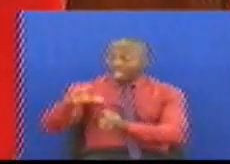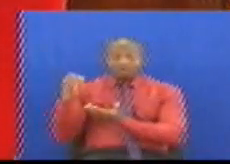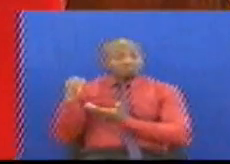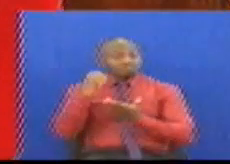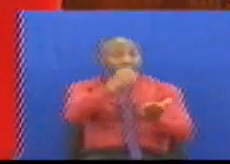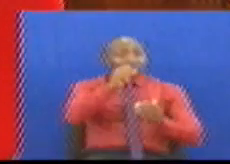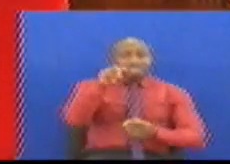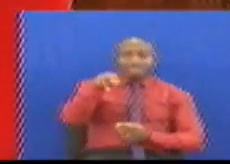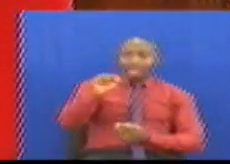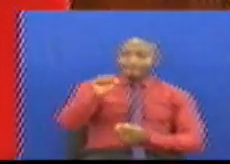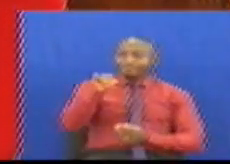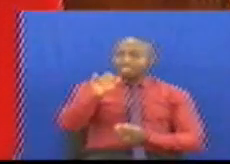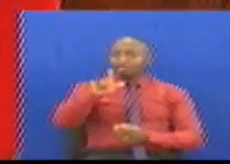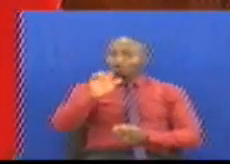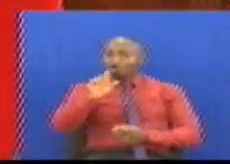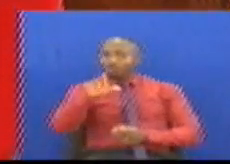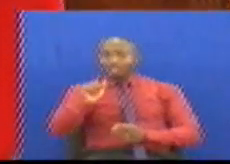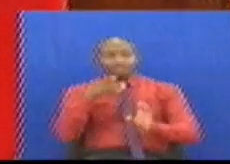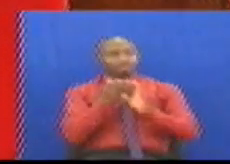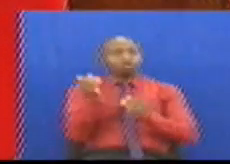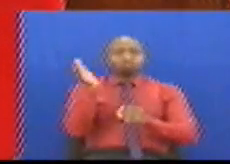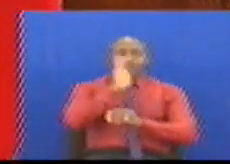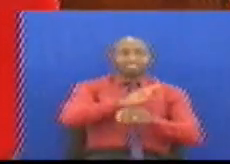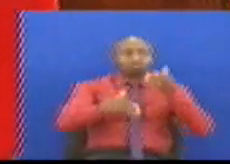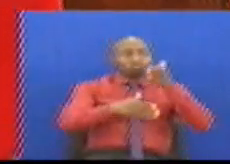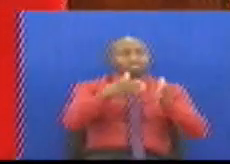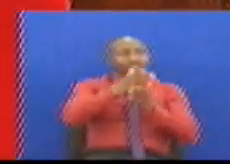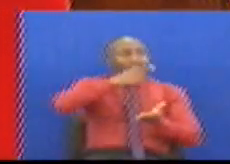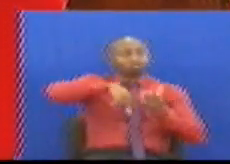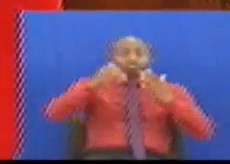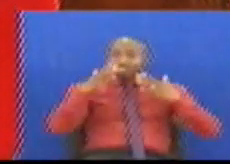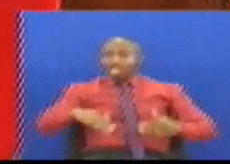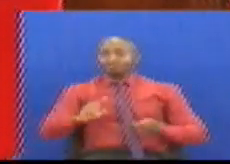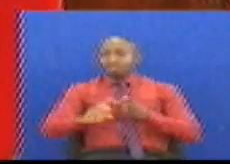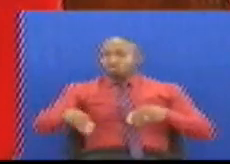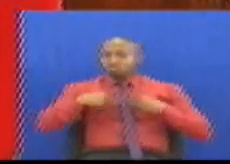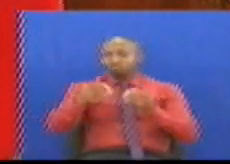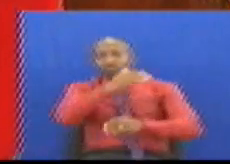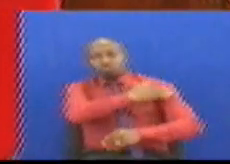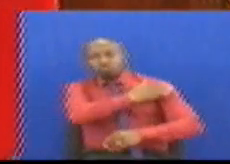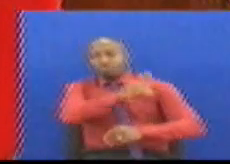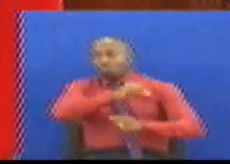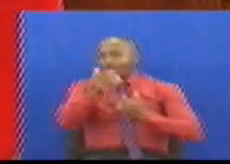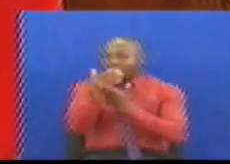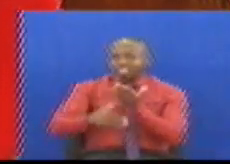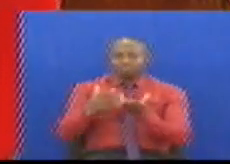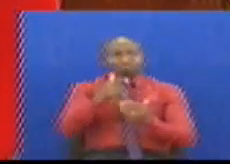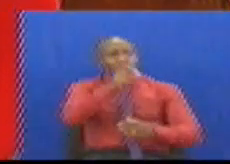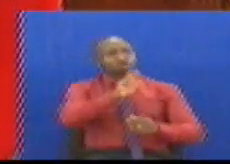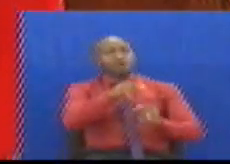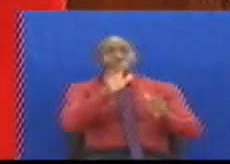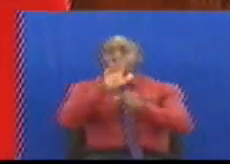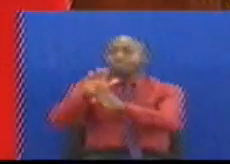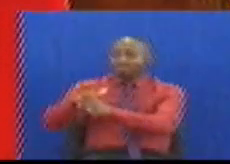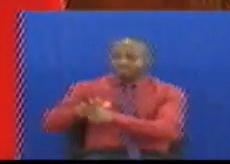Milola ili tukaende tukakamilishe tukamalizie kile kituo cha afya kiweze kutoa huduma kwa wananchi, kwa sababu wananchi ni wengi sana,